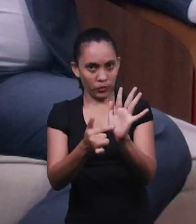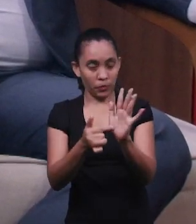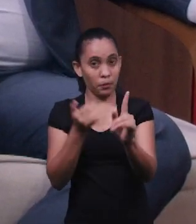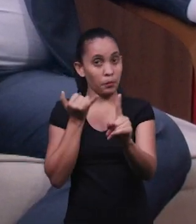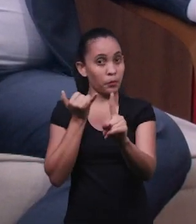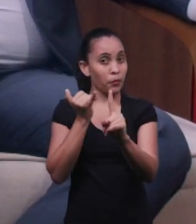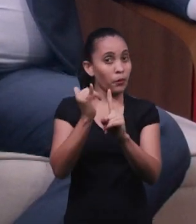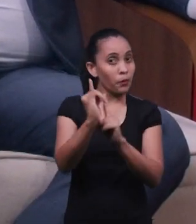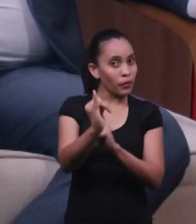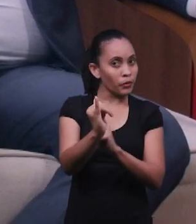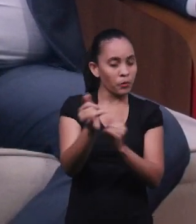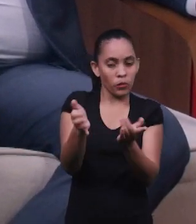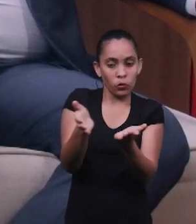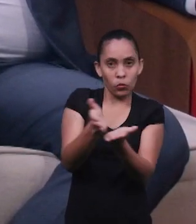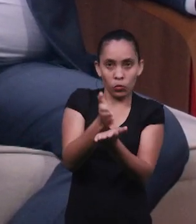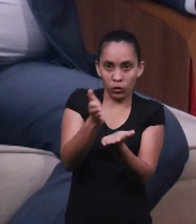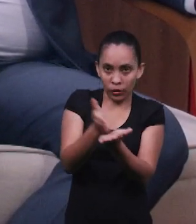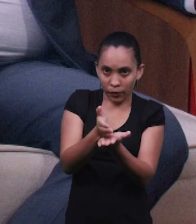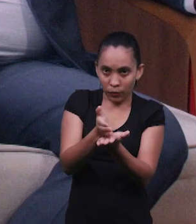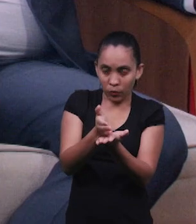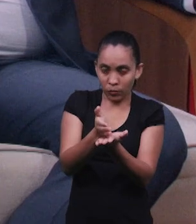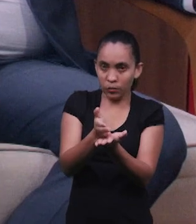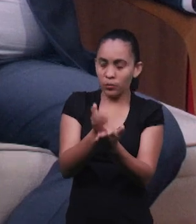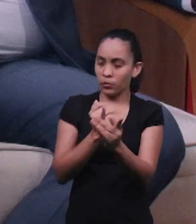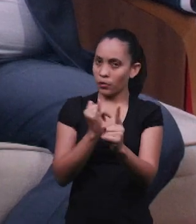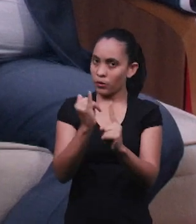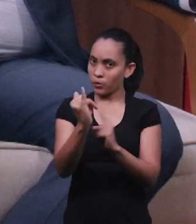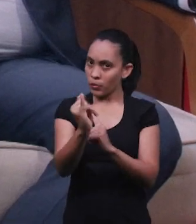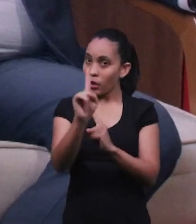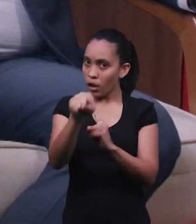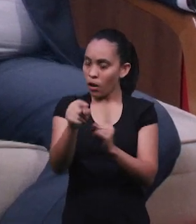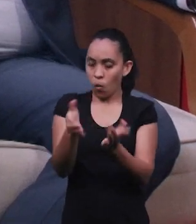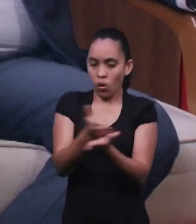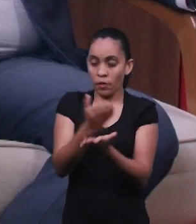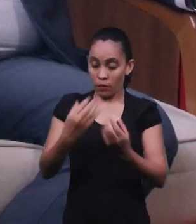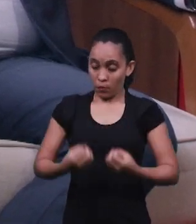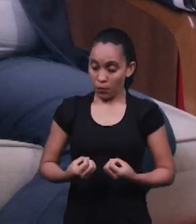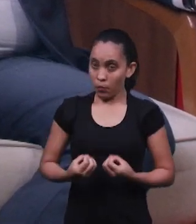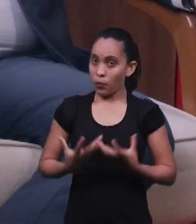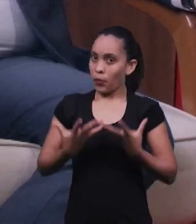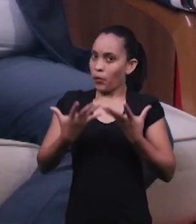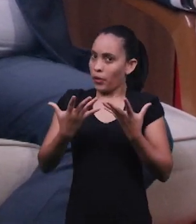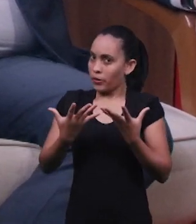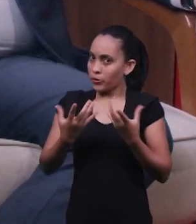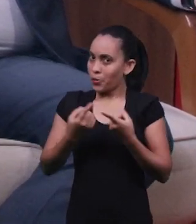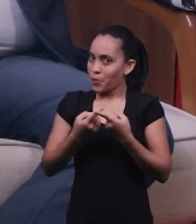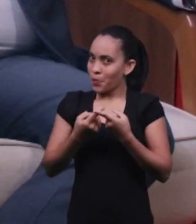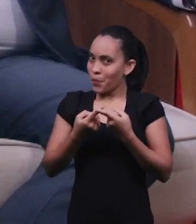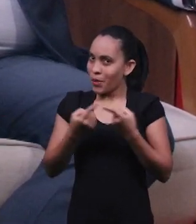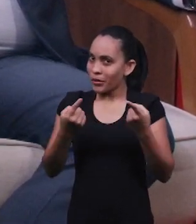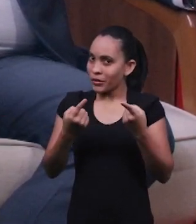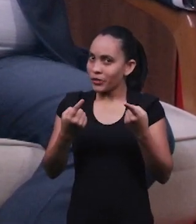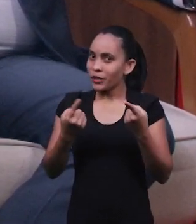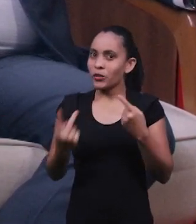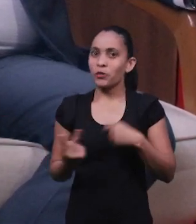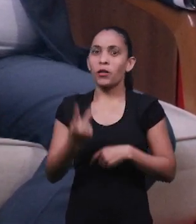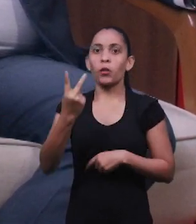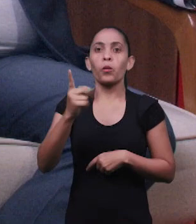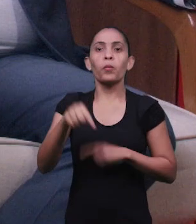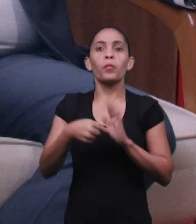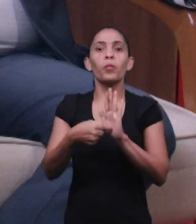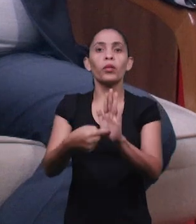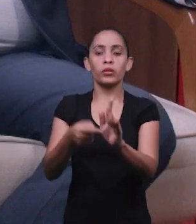dit prophétiquement ici dans le livre, c'est un livre poétique, mais la grande richesse du livre se trouve dans